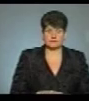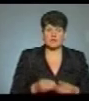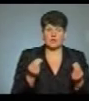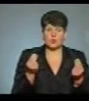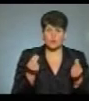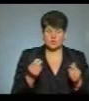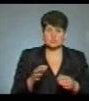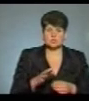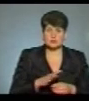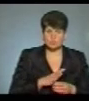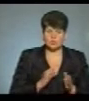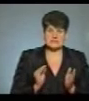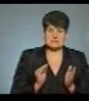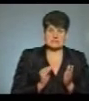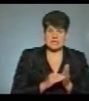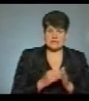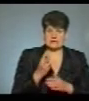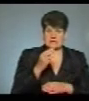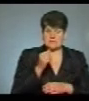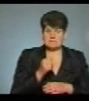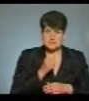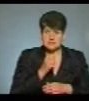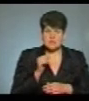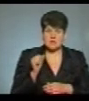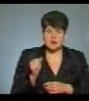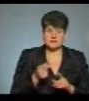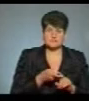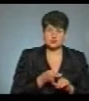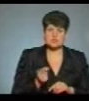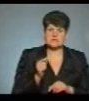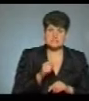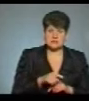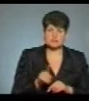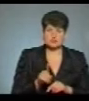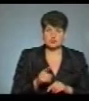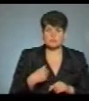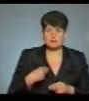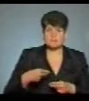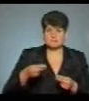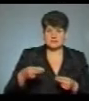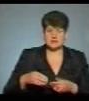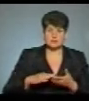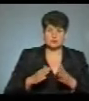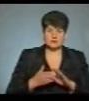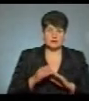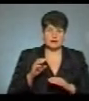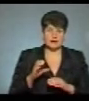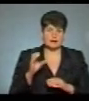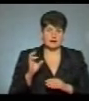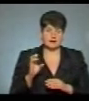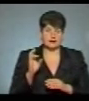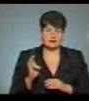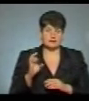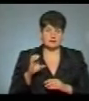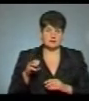Кошти були закладені на 3 місяці, а в зв'язку з тим, що ми підписали договір з НСЗУ, то на даний